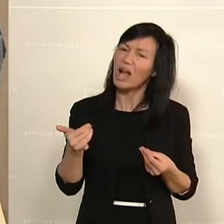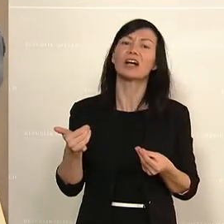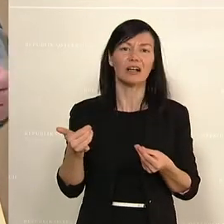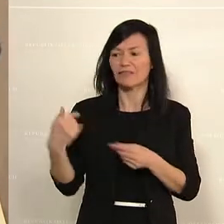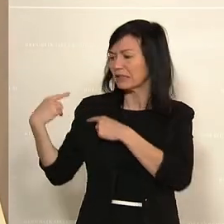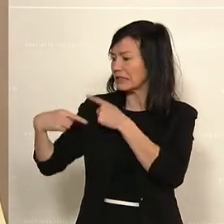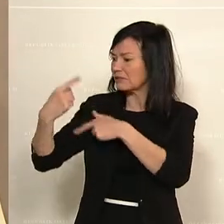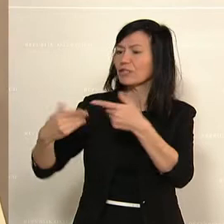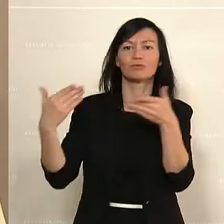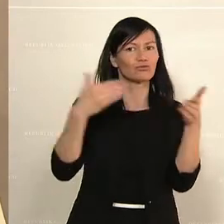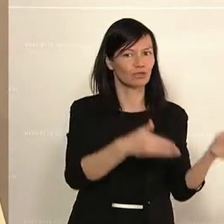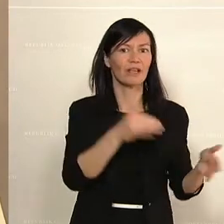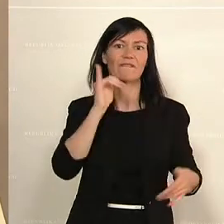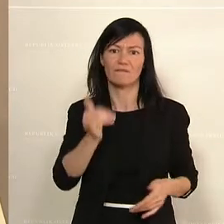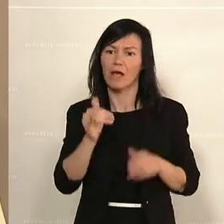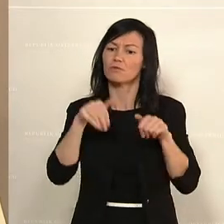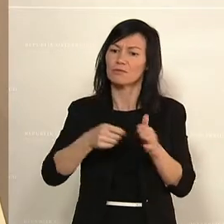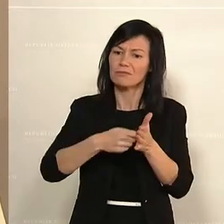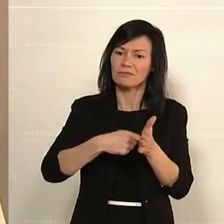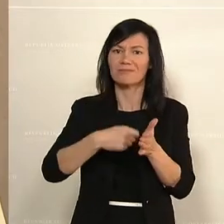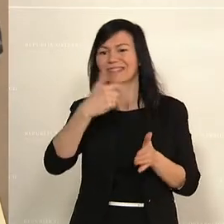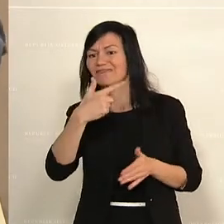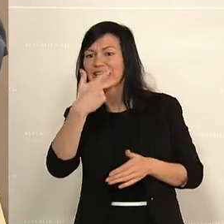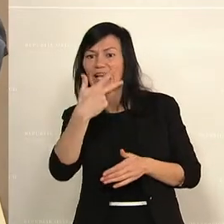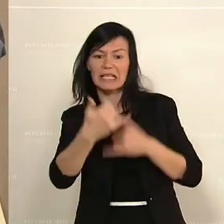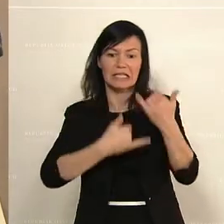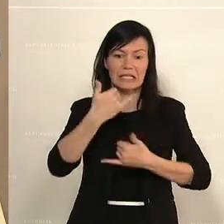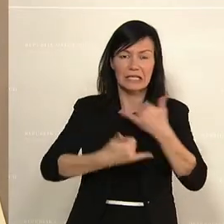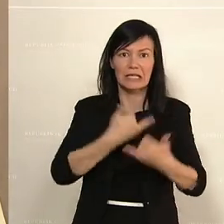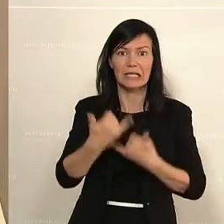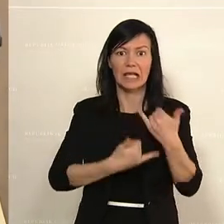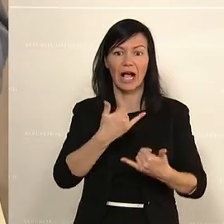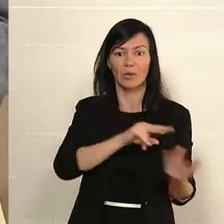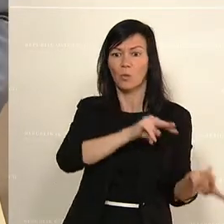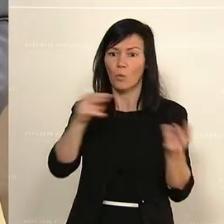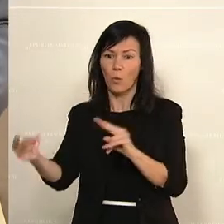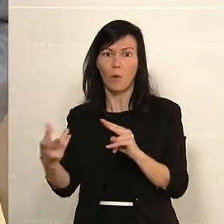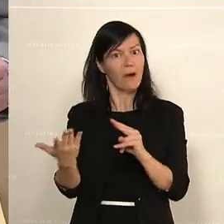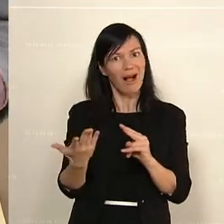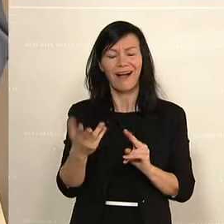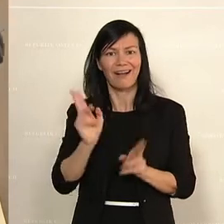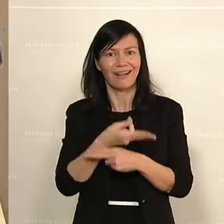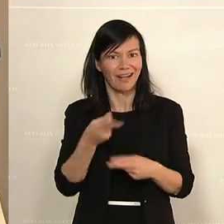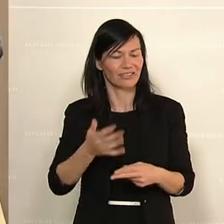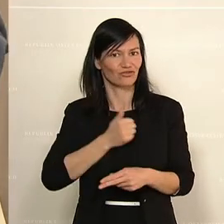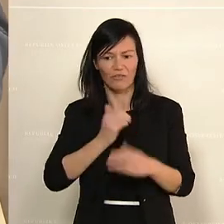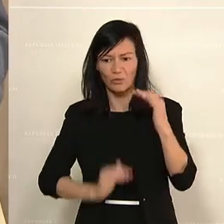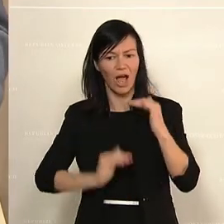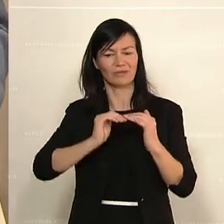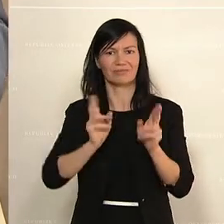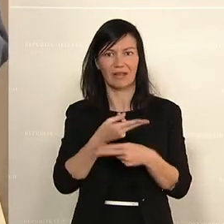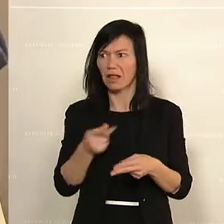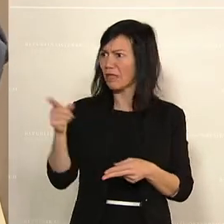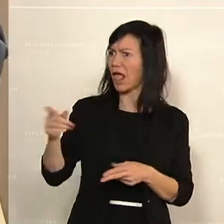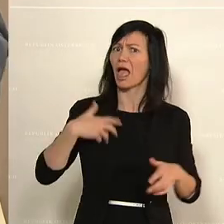die können wir aber auch nicht in den nächsten 2 bis 3 Jahren, können wir das auch nicht so ohne weiteres kompensieren. Und Sie regen sich über Teuerungen auf